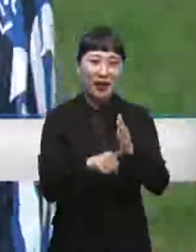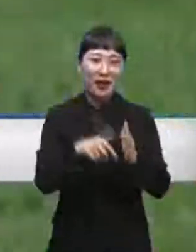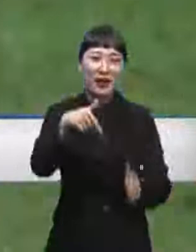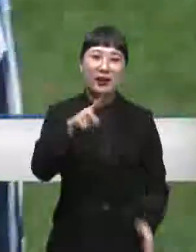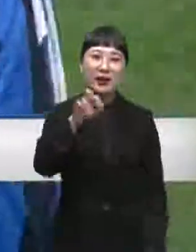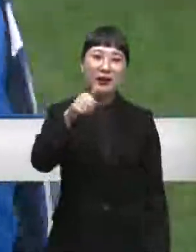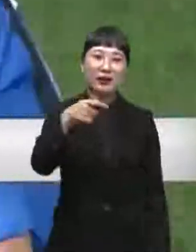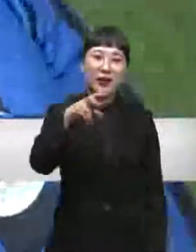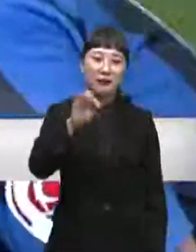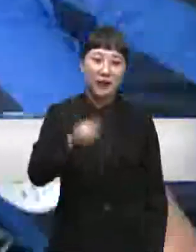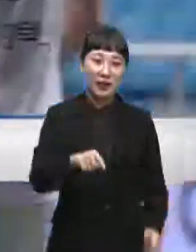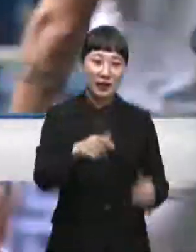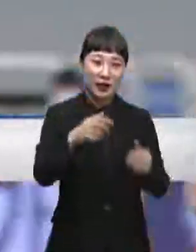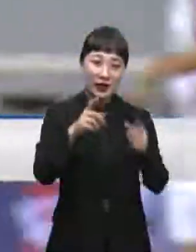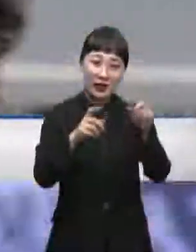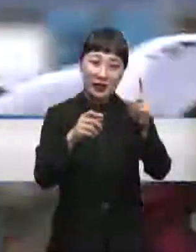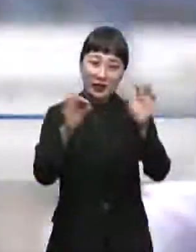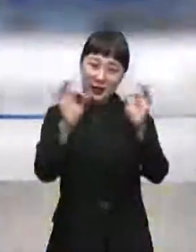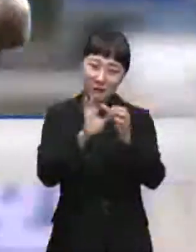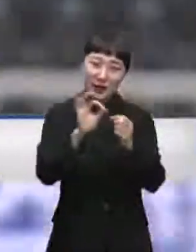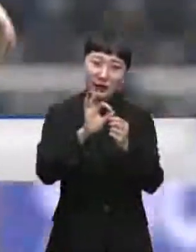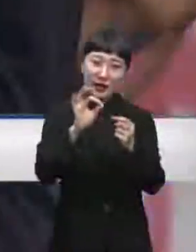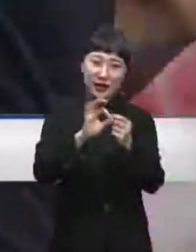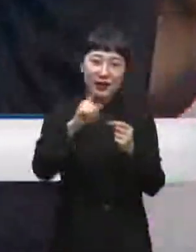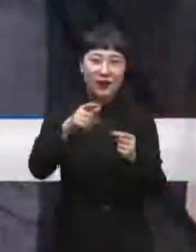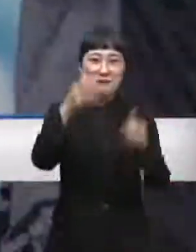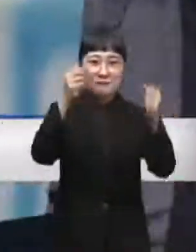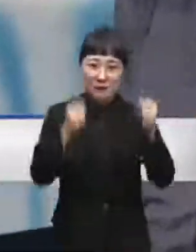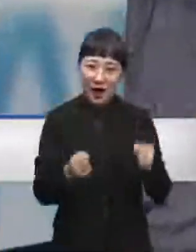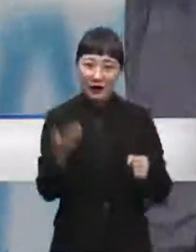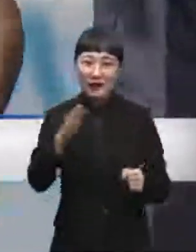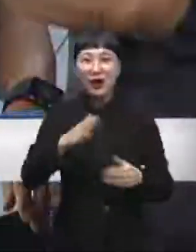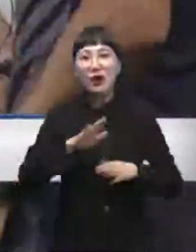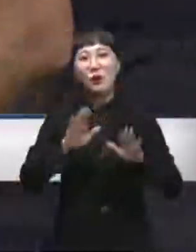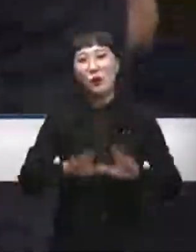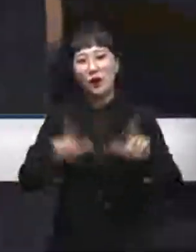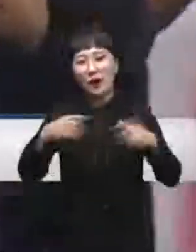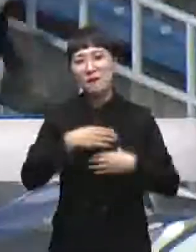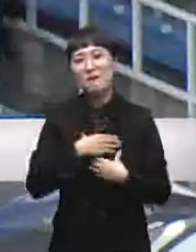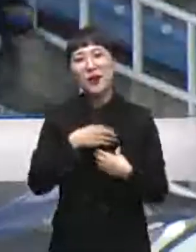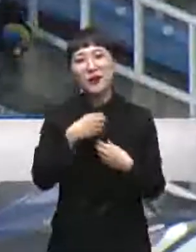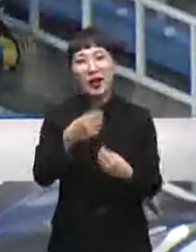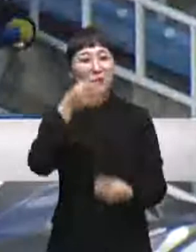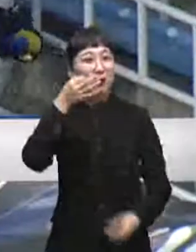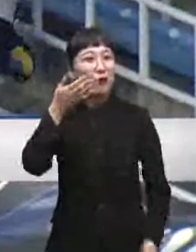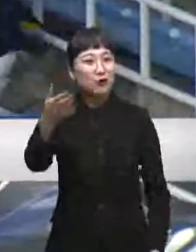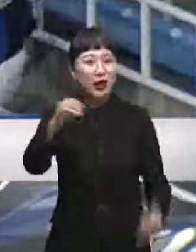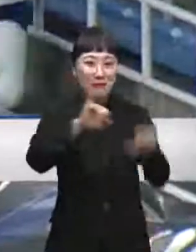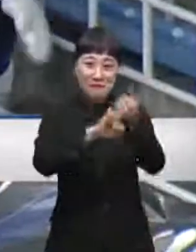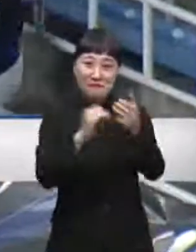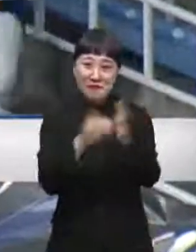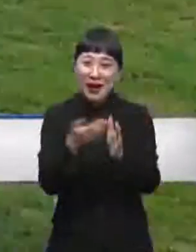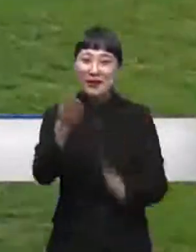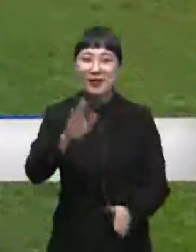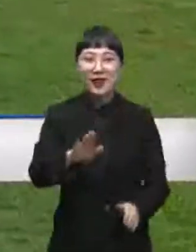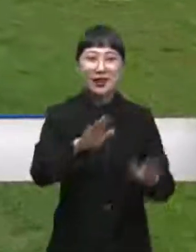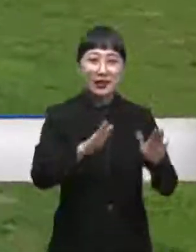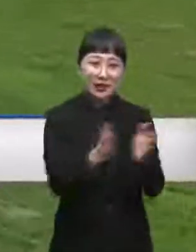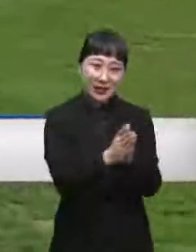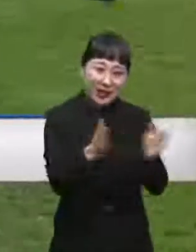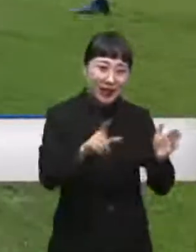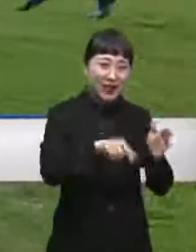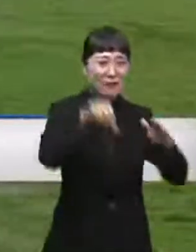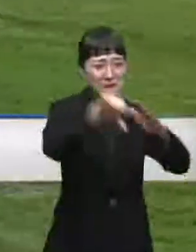11 5 잔류 1인 1,000원 올해는 편안하게 팬들이 경기를 볼 수 있도록 하겠다고 했지만 지정시 닿고 연패에 빠진 은 던